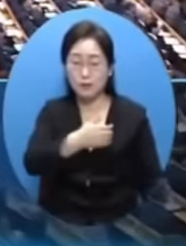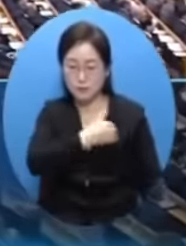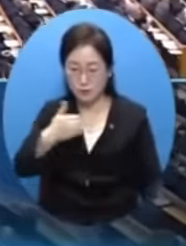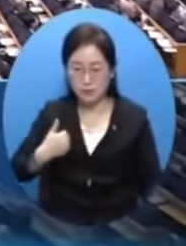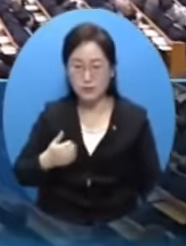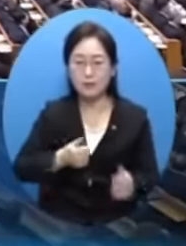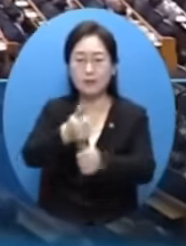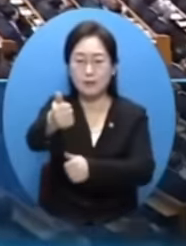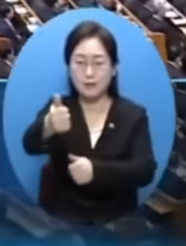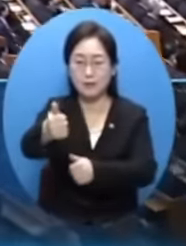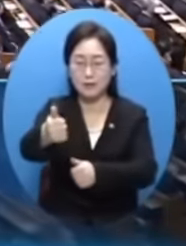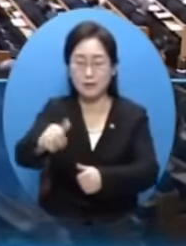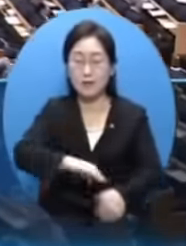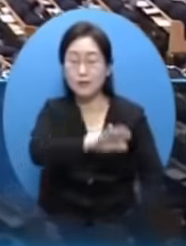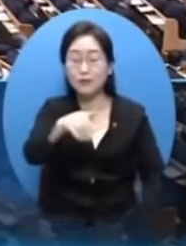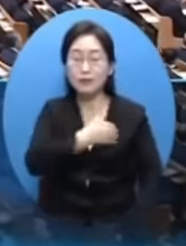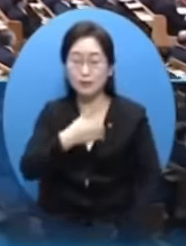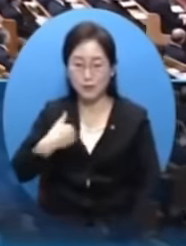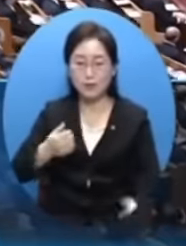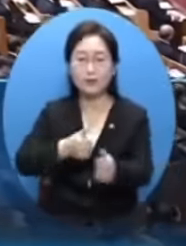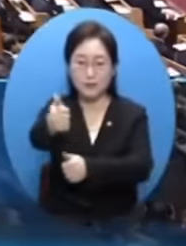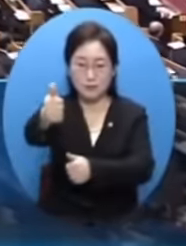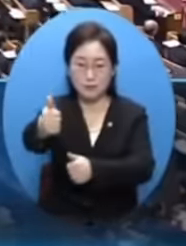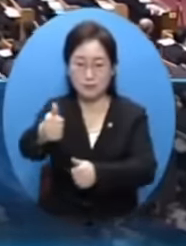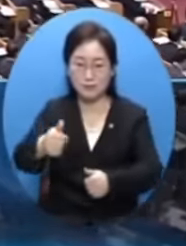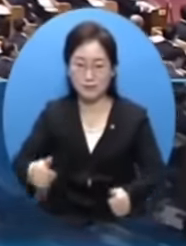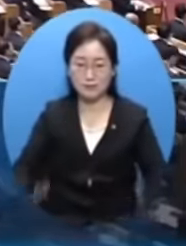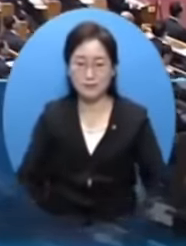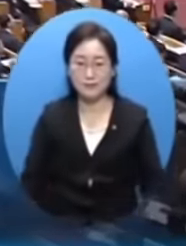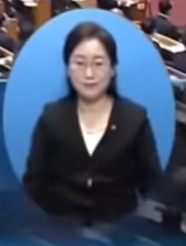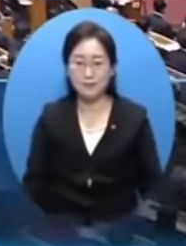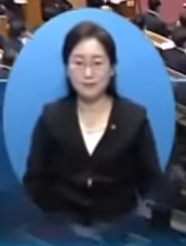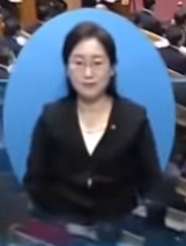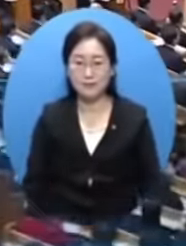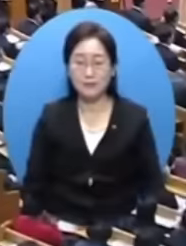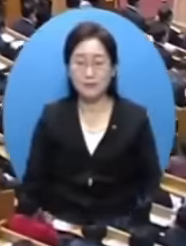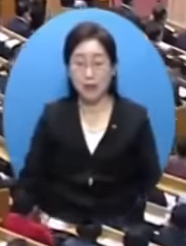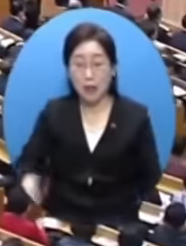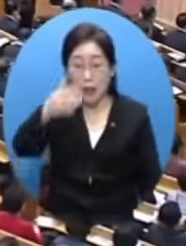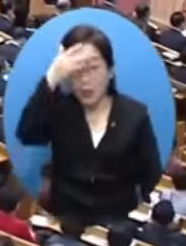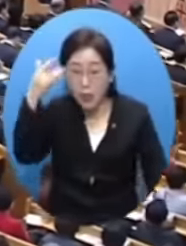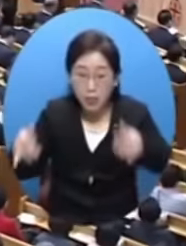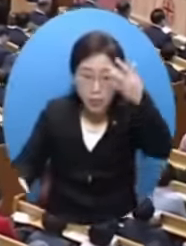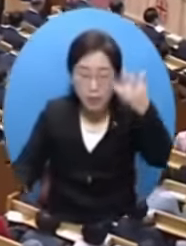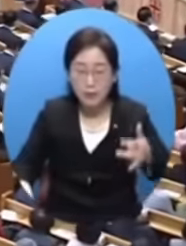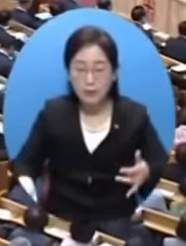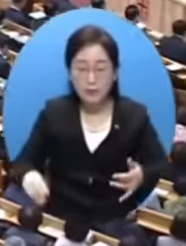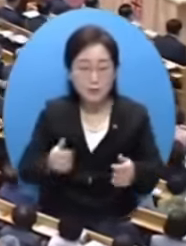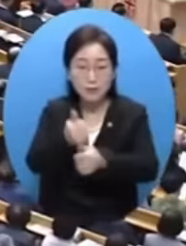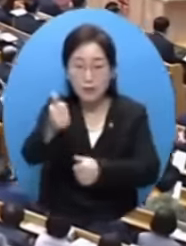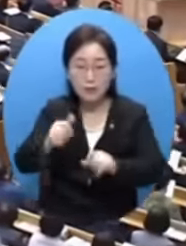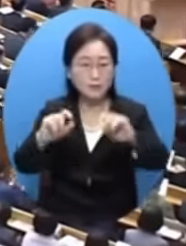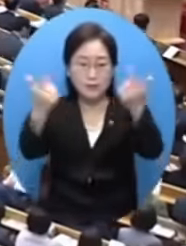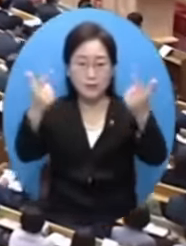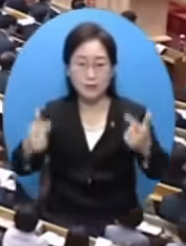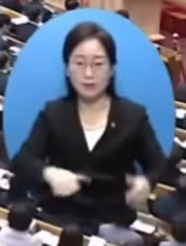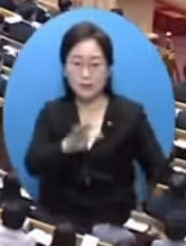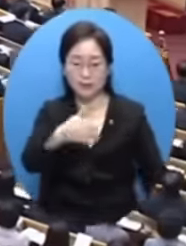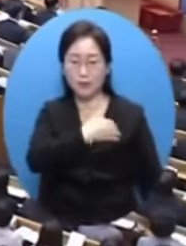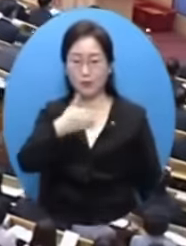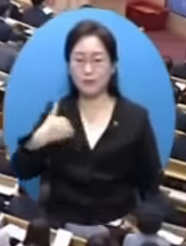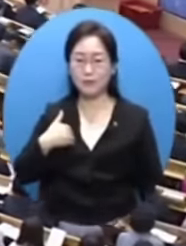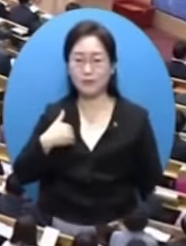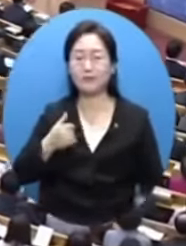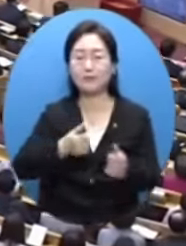넉넉히 이기느니라. 우리가 넉넉히 이기느니라. 겨우 가까스로 간신히 이기는 것이 아니라 우리가